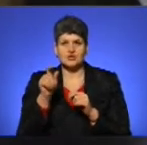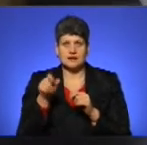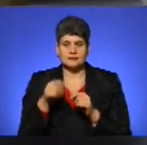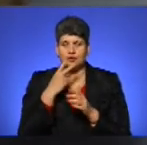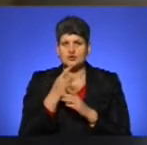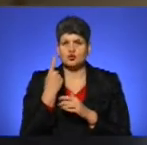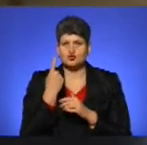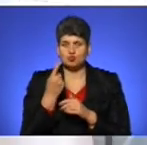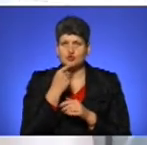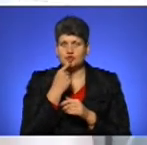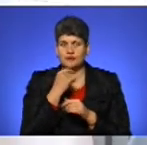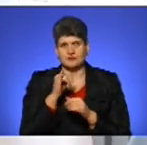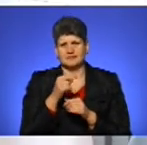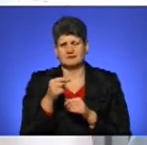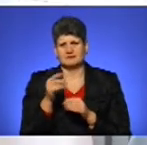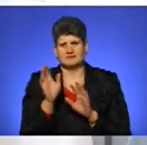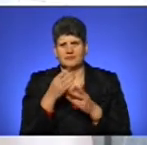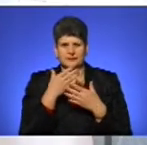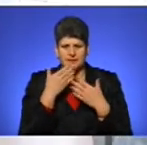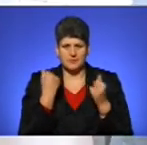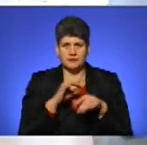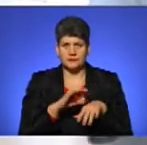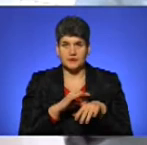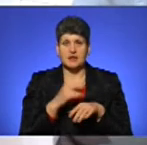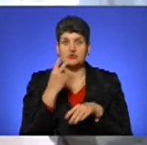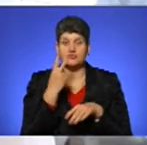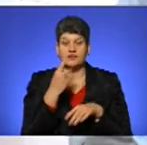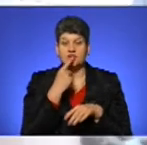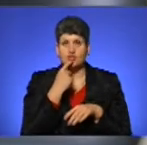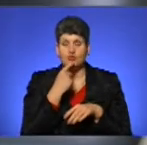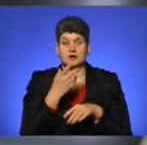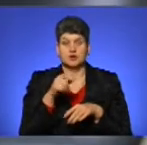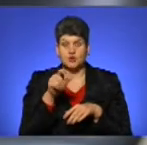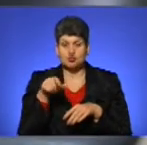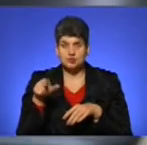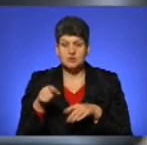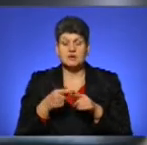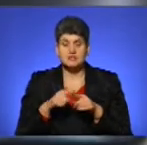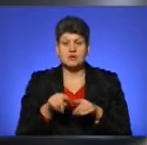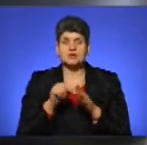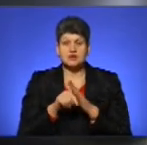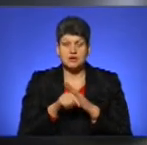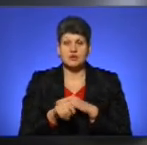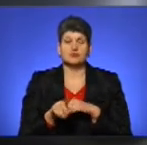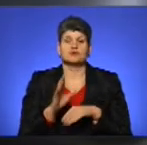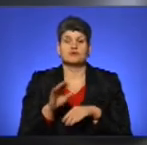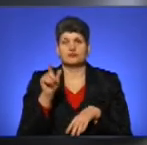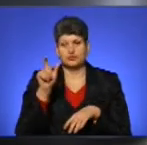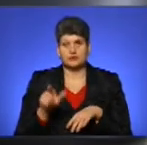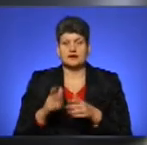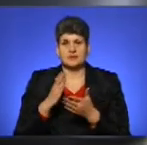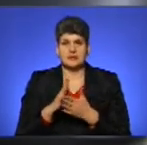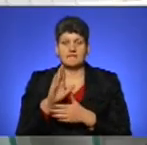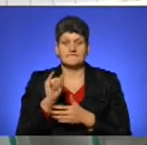червону смужку, він негативний. Якщо тест показує дві червоні смужки, він позитивний, і це означає, що у пацієнта ВІЛ-інфекція.